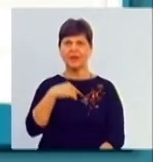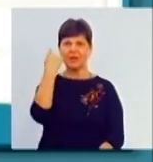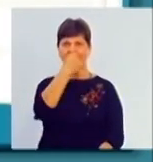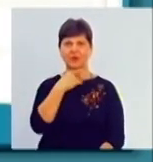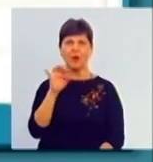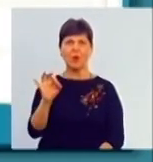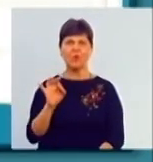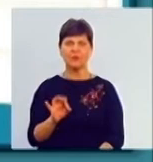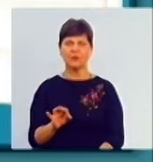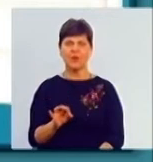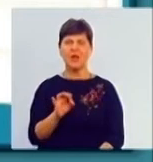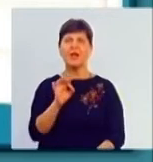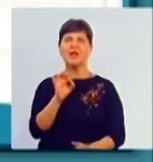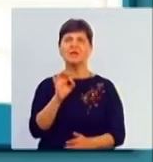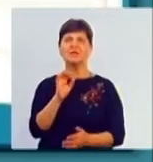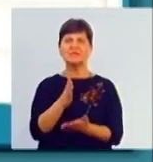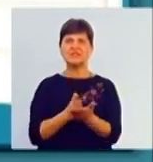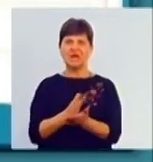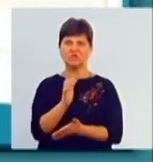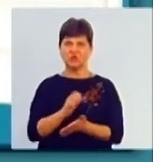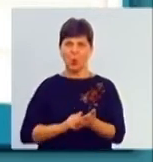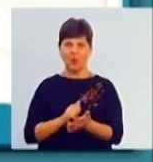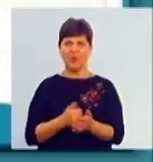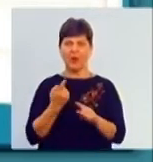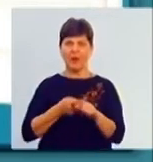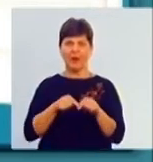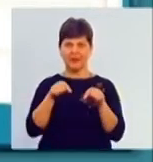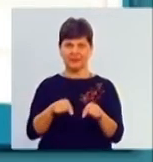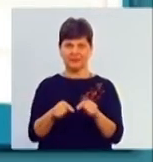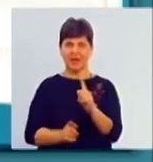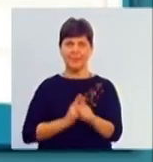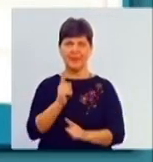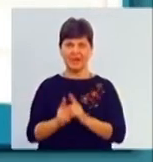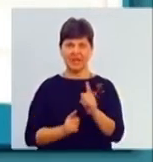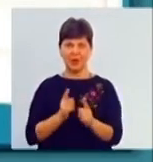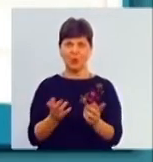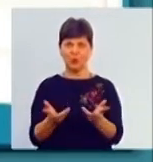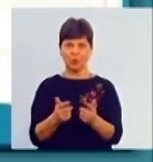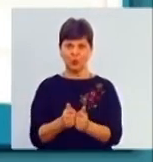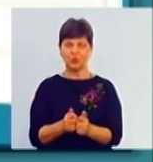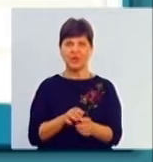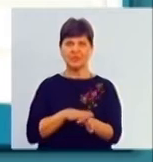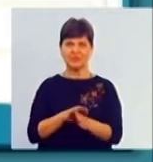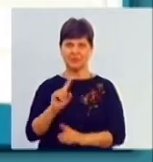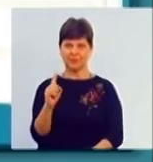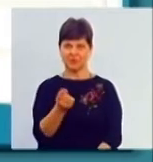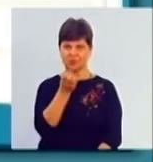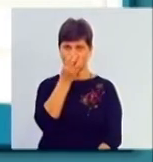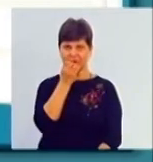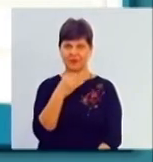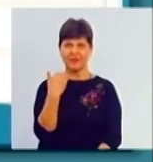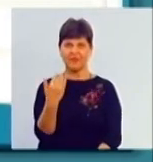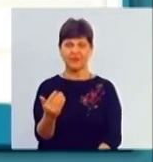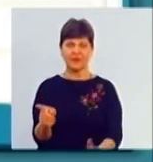коефіцієнт страхового стажу. І от якраз той перерахунок, який ми здійснили з 1 квітня, він